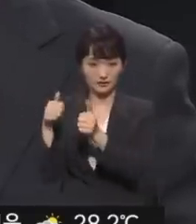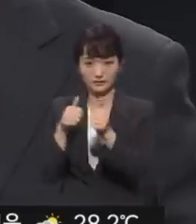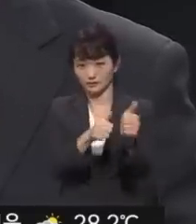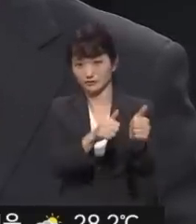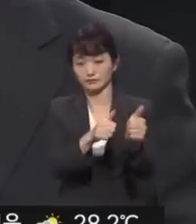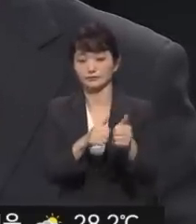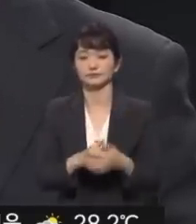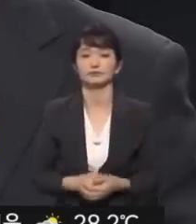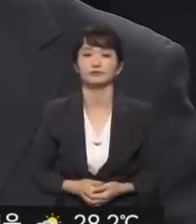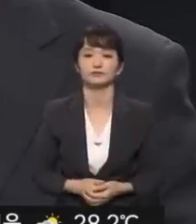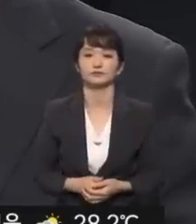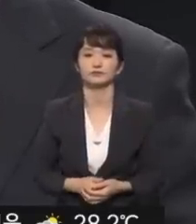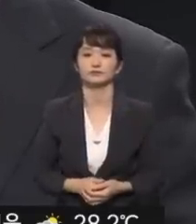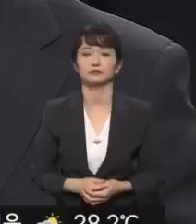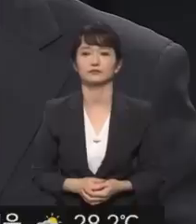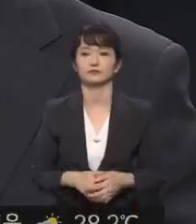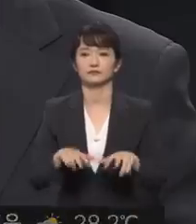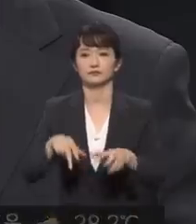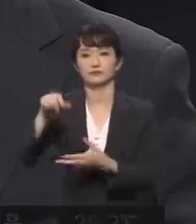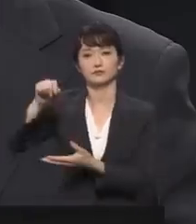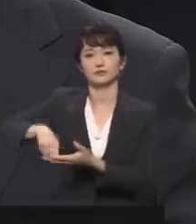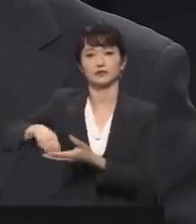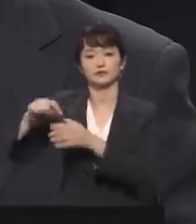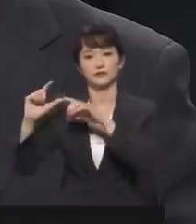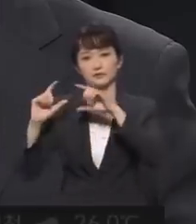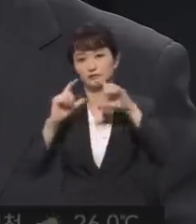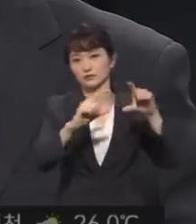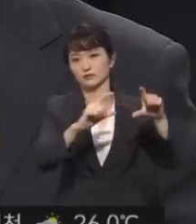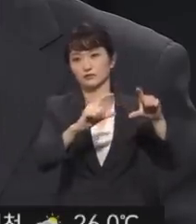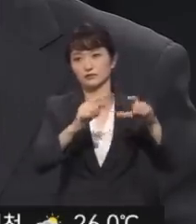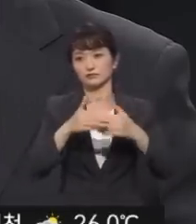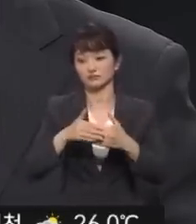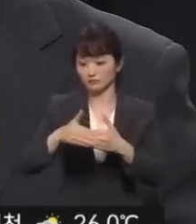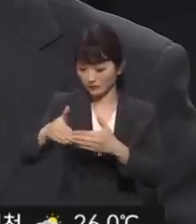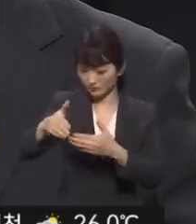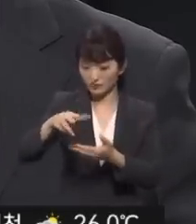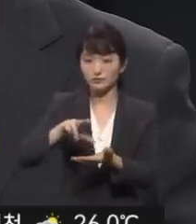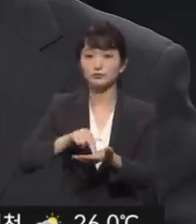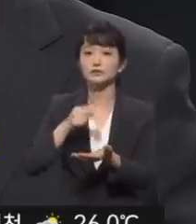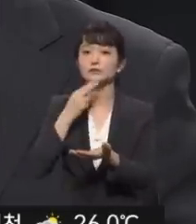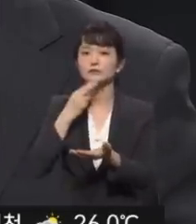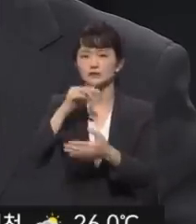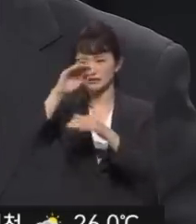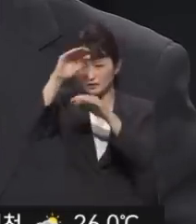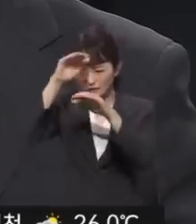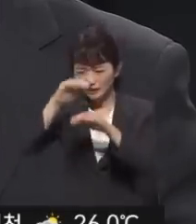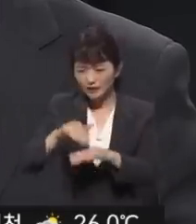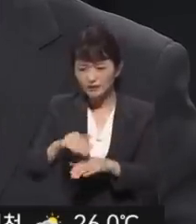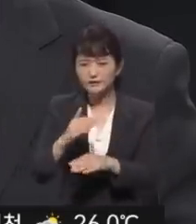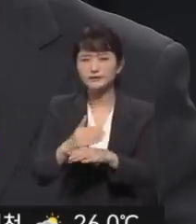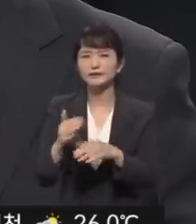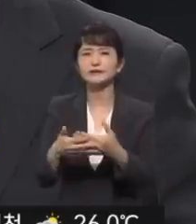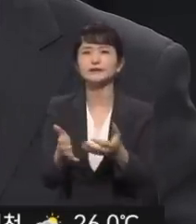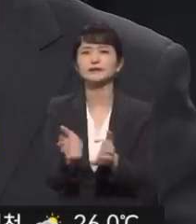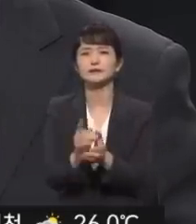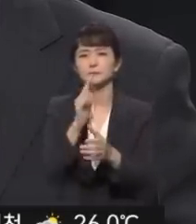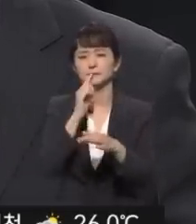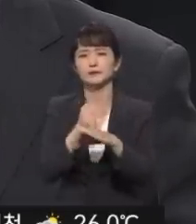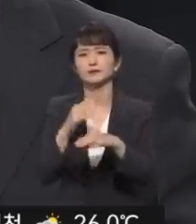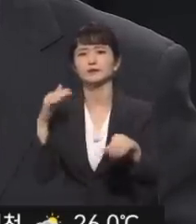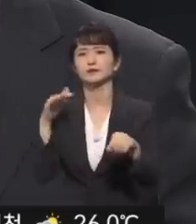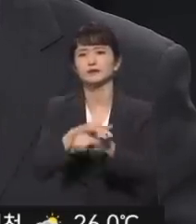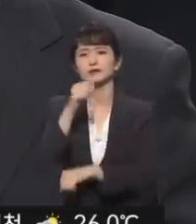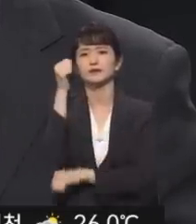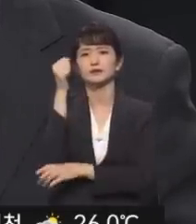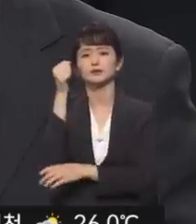본다면 이번에 a 판사가 내린 결론은 절차적으로 문제가 없지만 내용적으로 정장 이라고 하는 민주적 기본질서 를